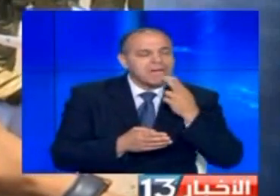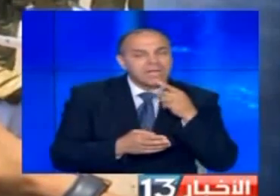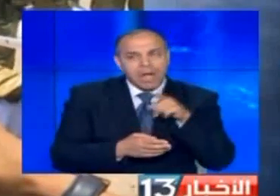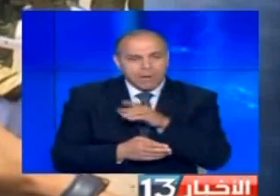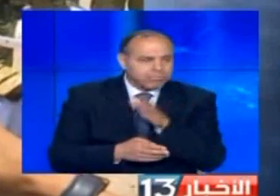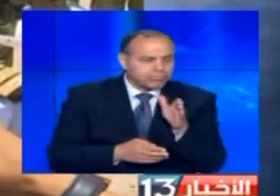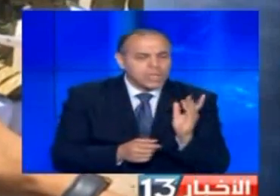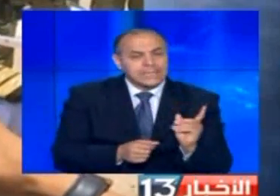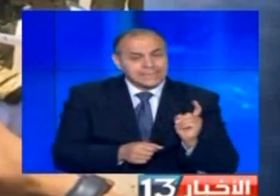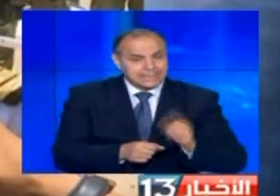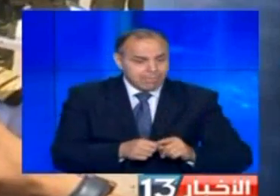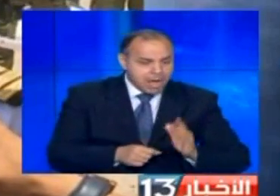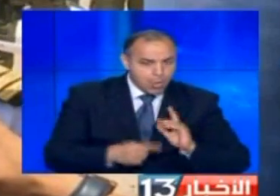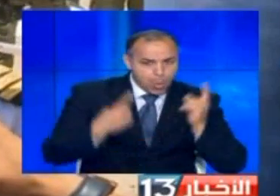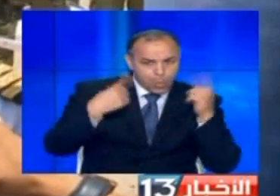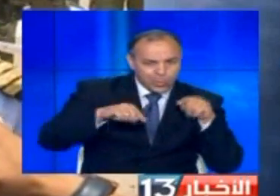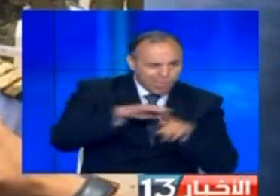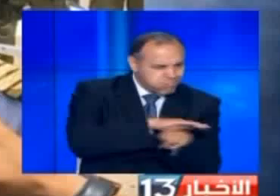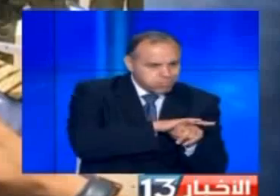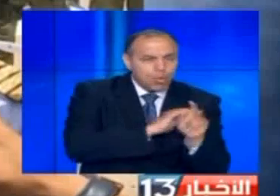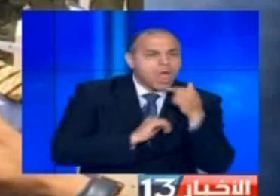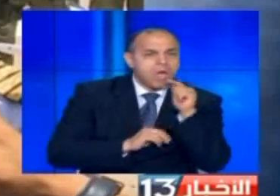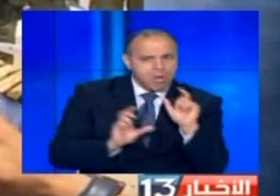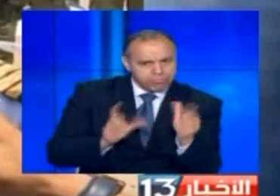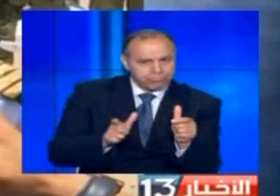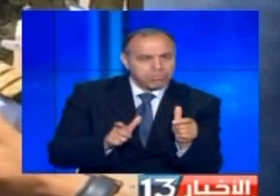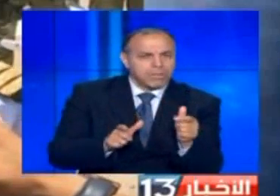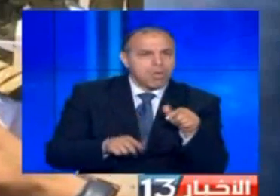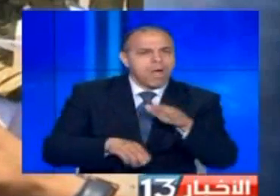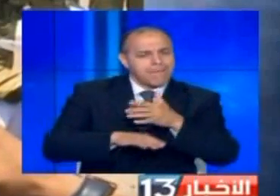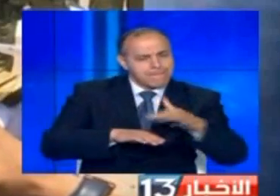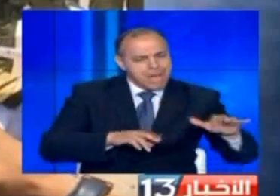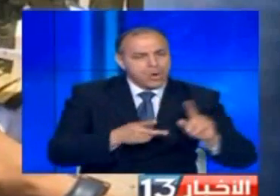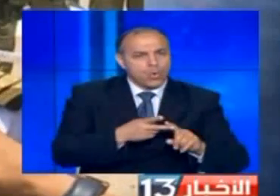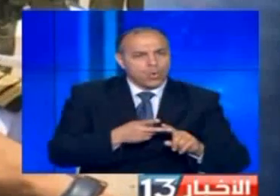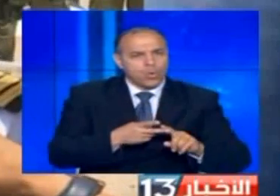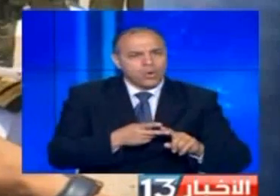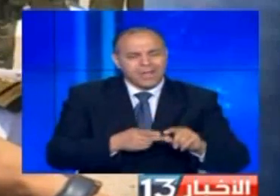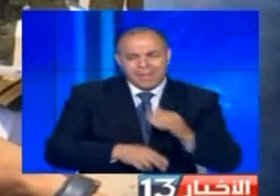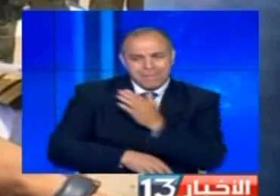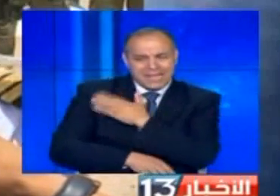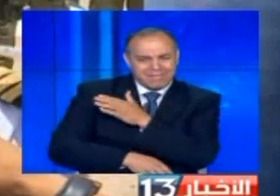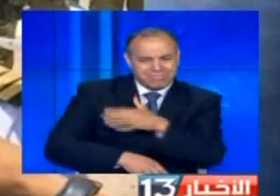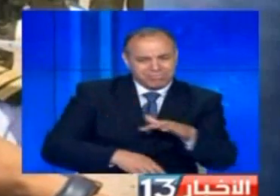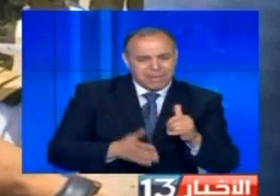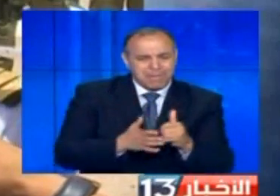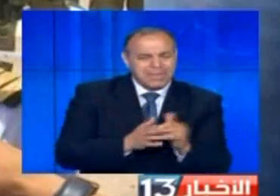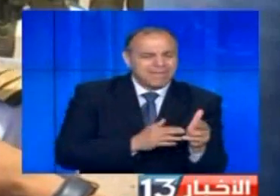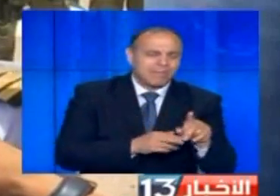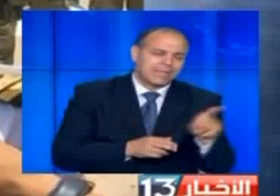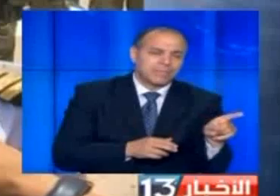وساهم زاد في مكافحه التهريب وخاصه بحر في منطقه الكتف اللي هي المنطقه